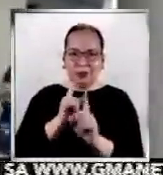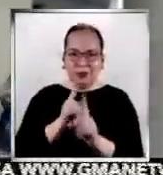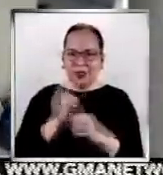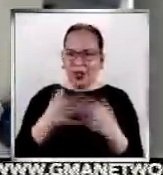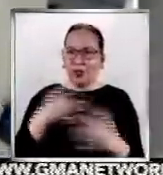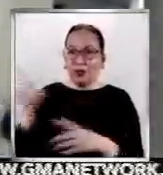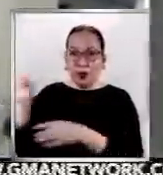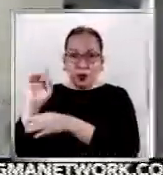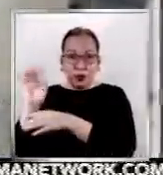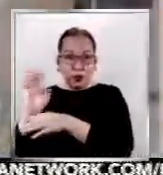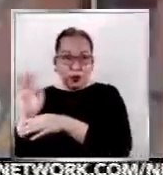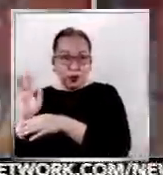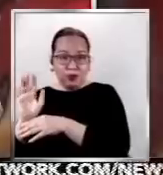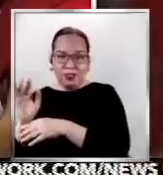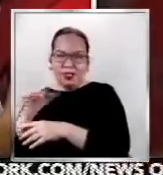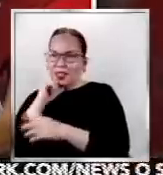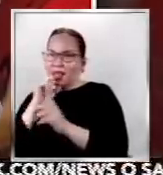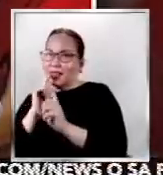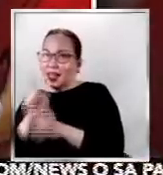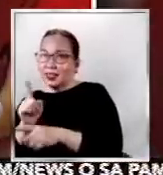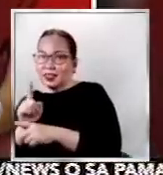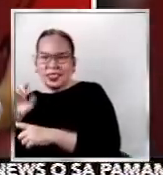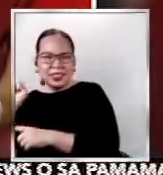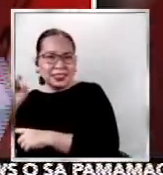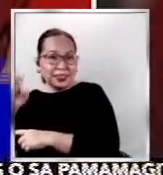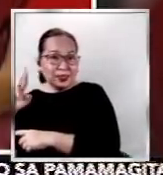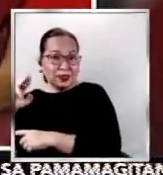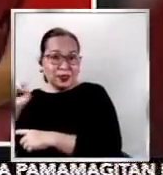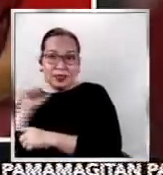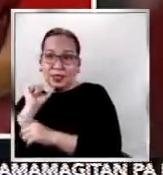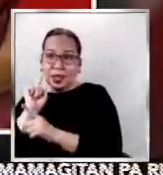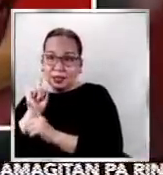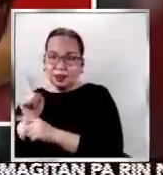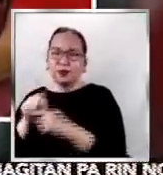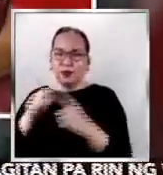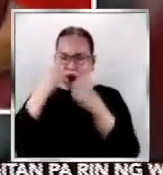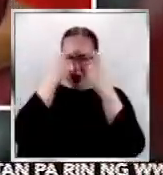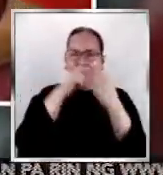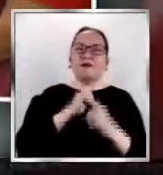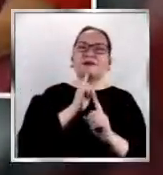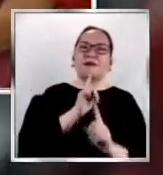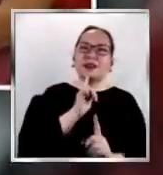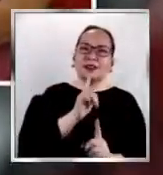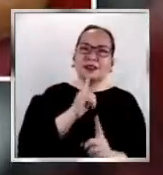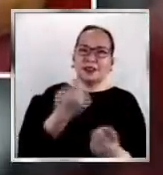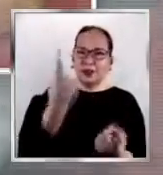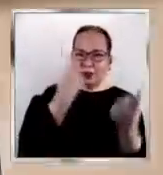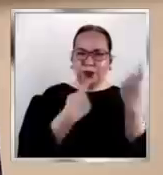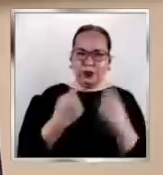sa pagpaparehistro. JP Soriano, nakatutok 24 oras.